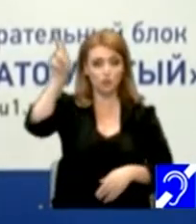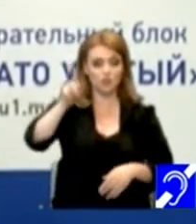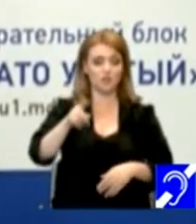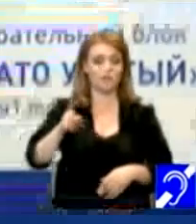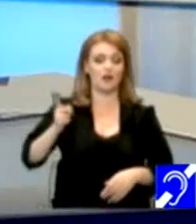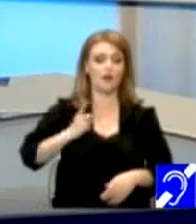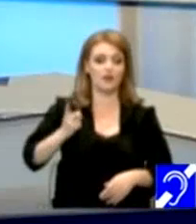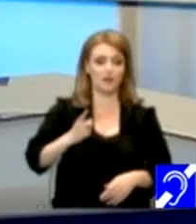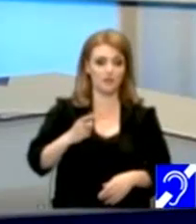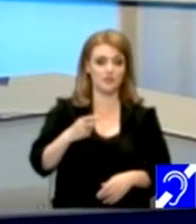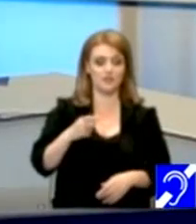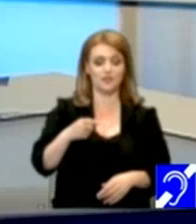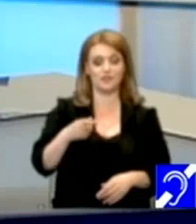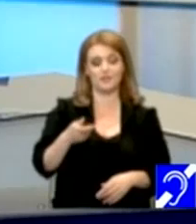harbujă.